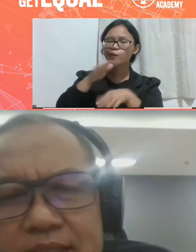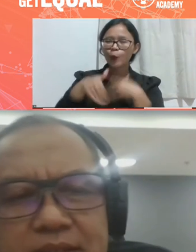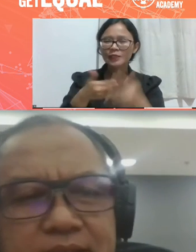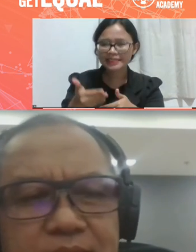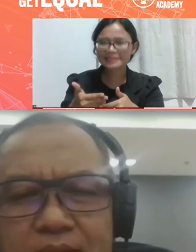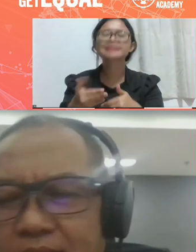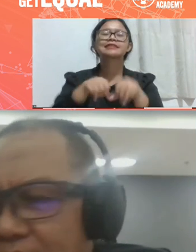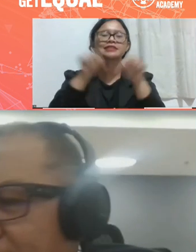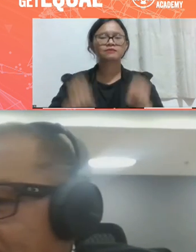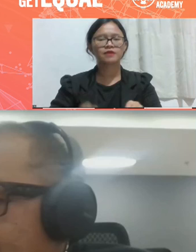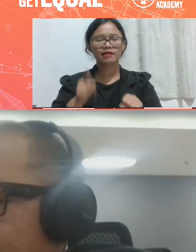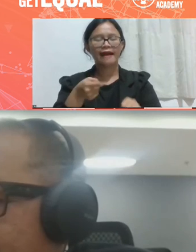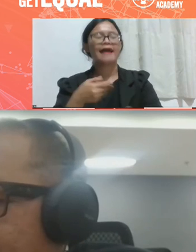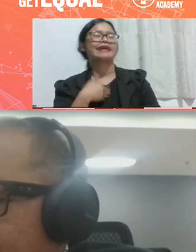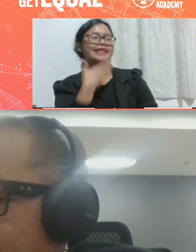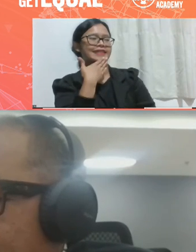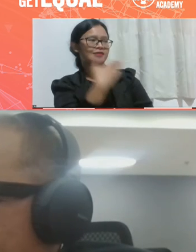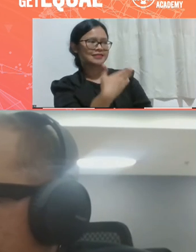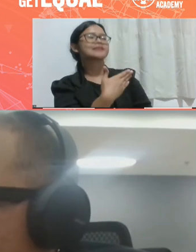Terima kasih Mbak